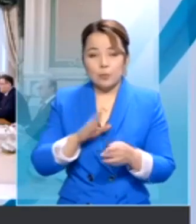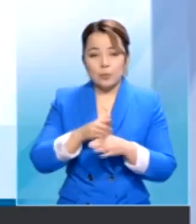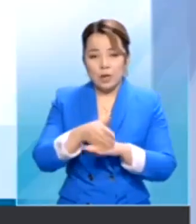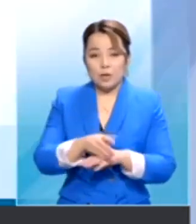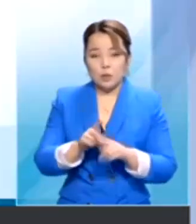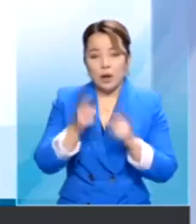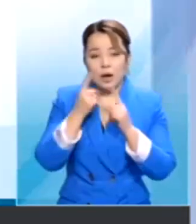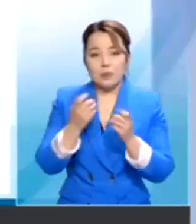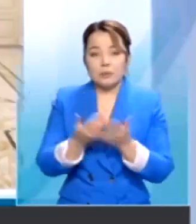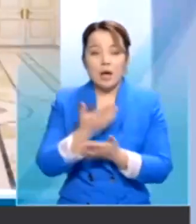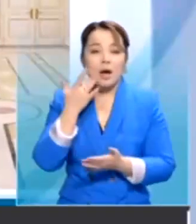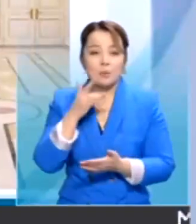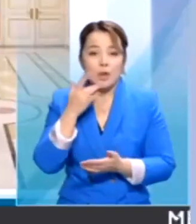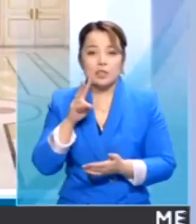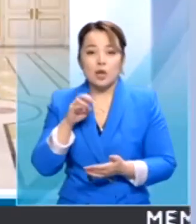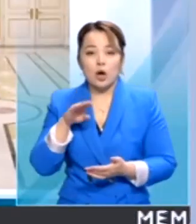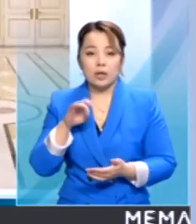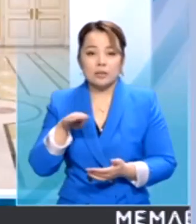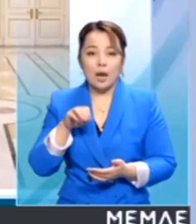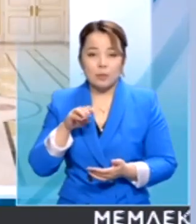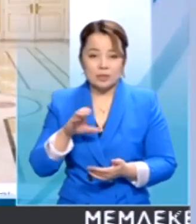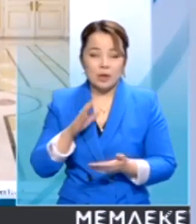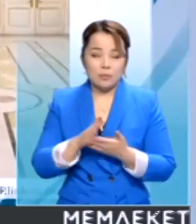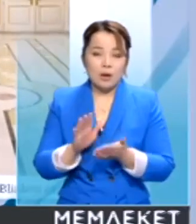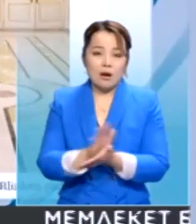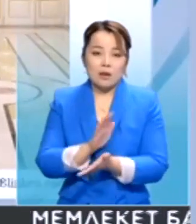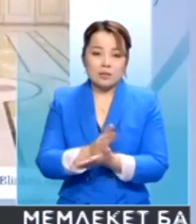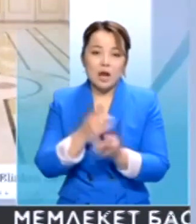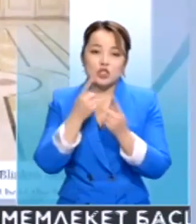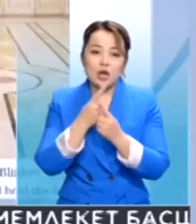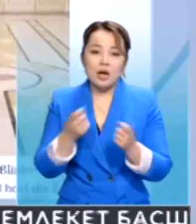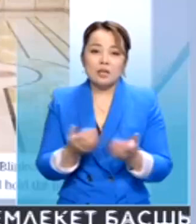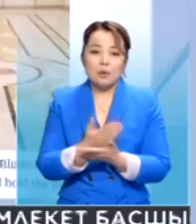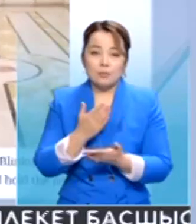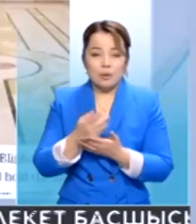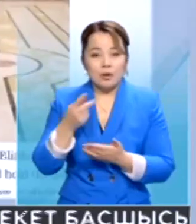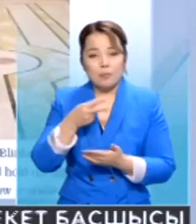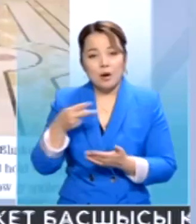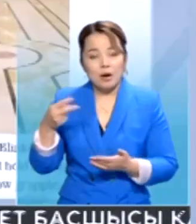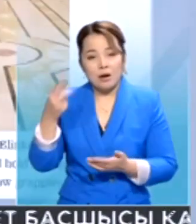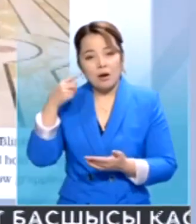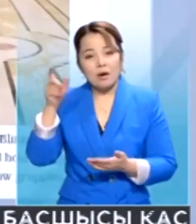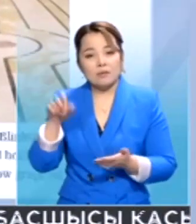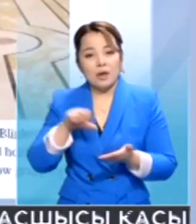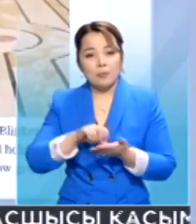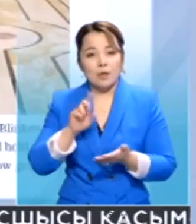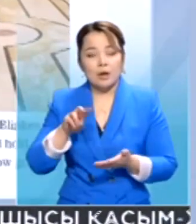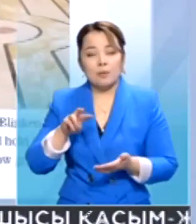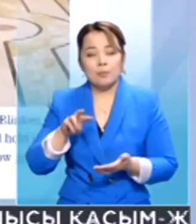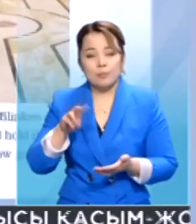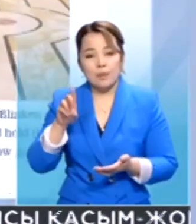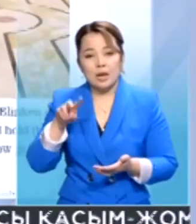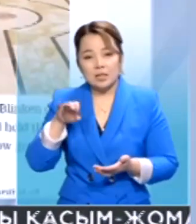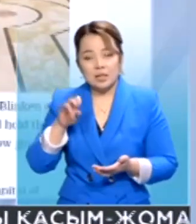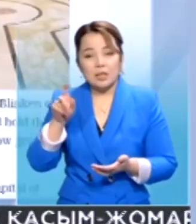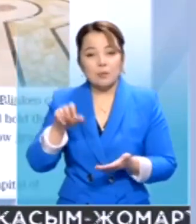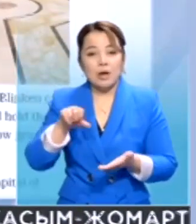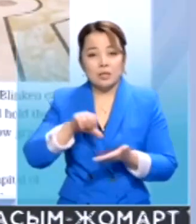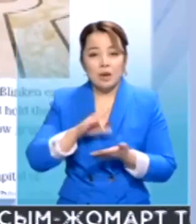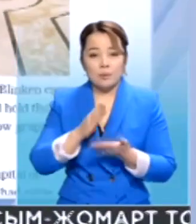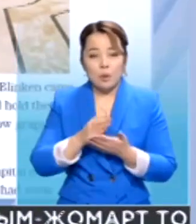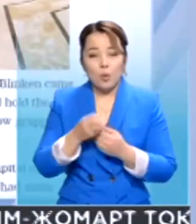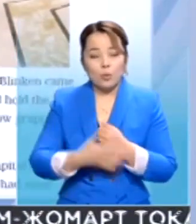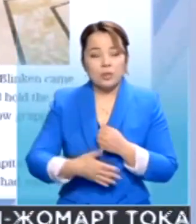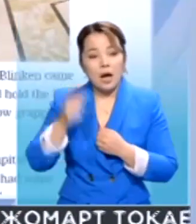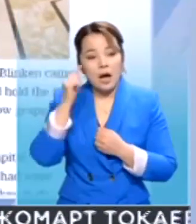туралы ақпарат Американың Нью-Йорк Таймс газетінде де жарияланды. Мақала авторы Блинкен мырза Америка Құрама Штаттары Орталық Азия